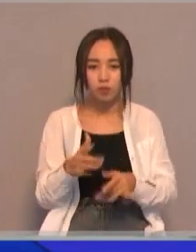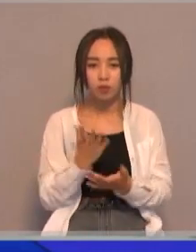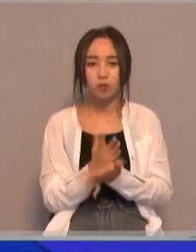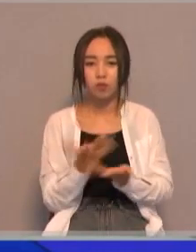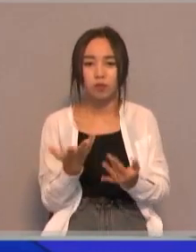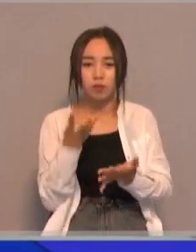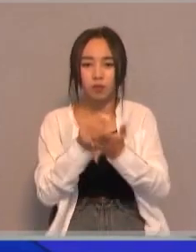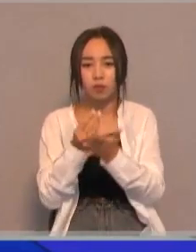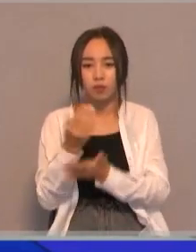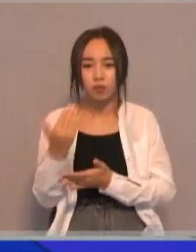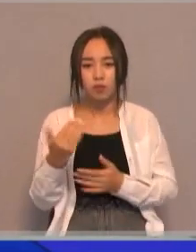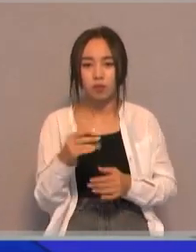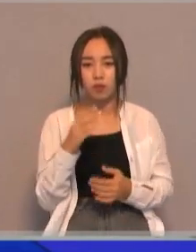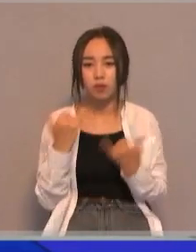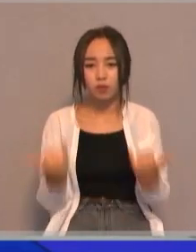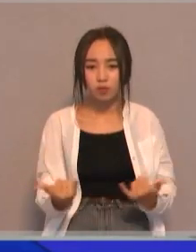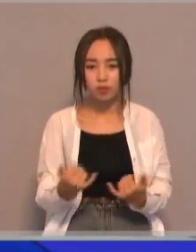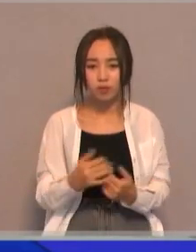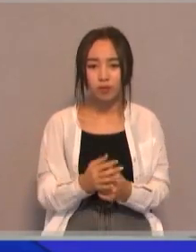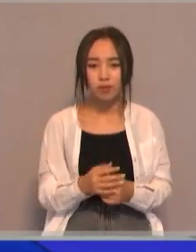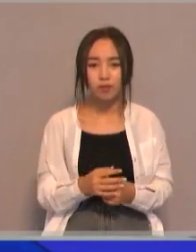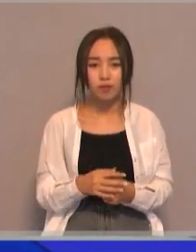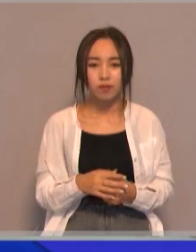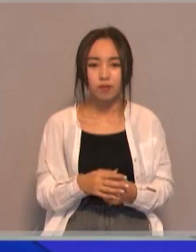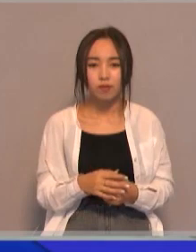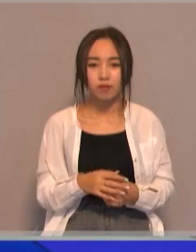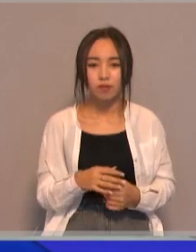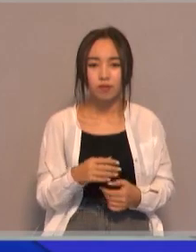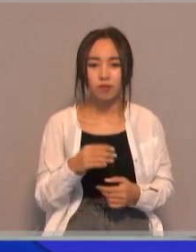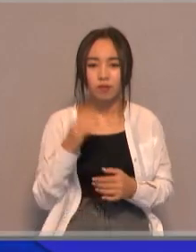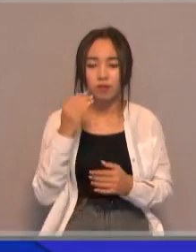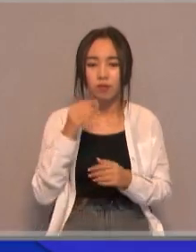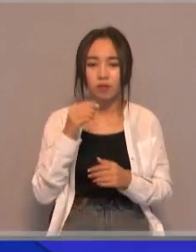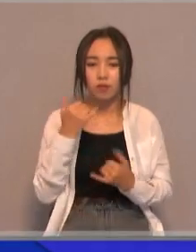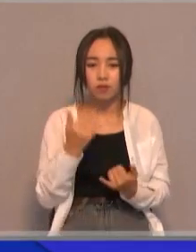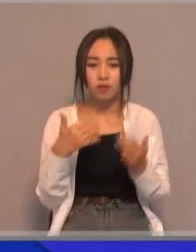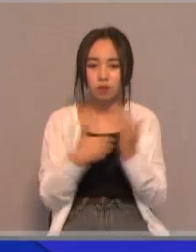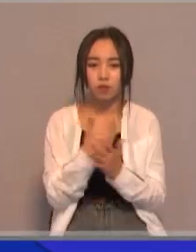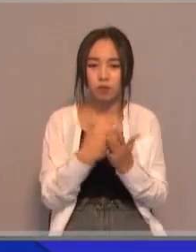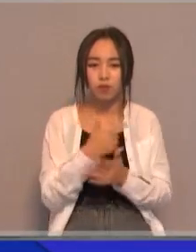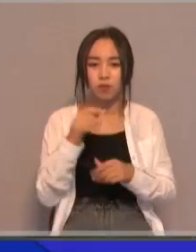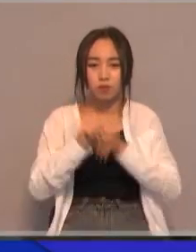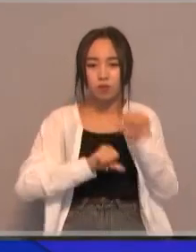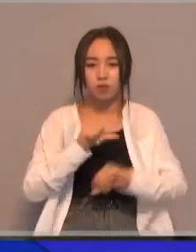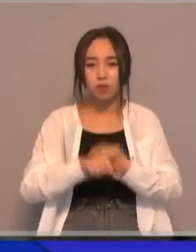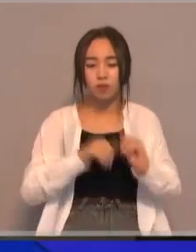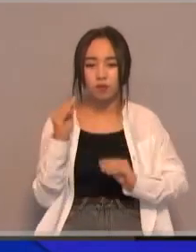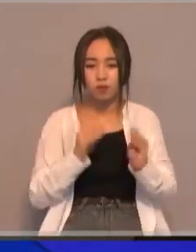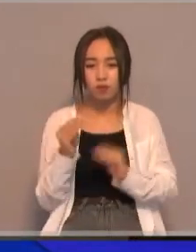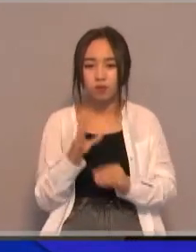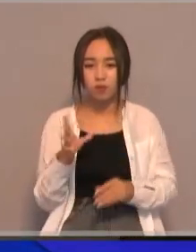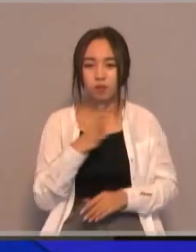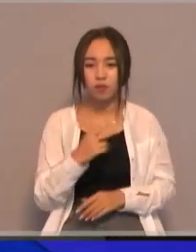программа, соның бәрі қазіргі заманауи нелерден жасалған, материалдардан жасалған. Өндірістің құрылуына жалпы 3